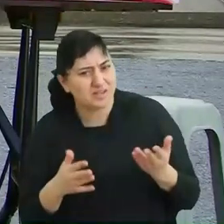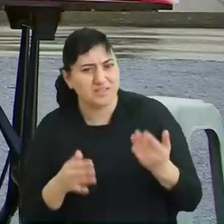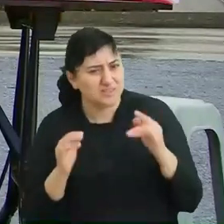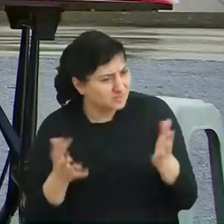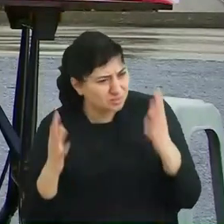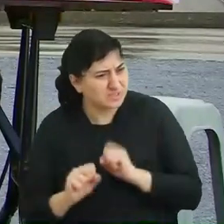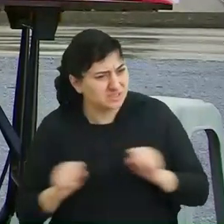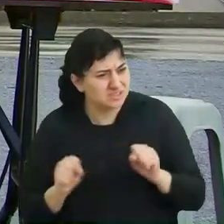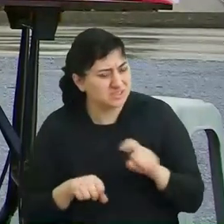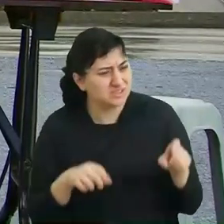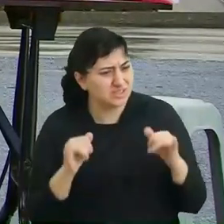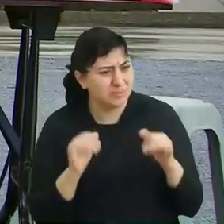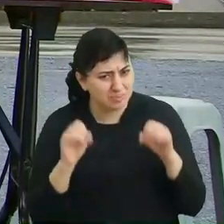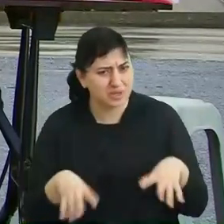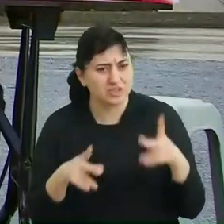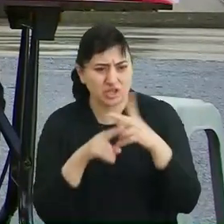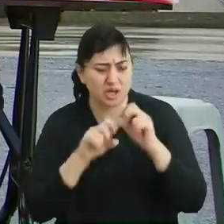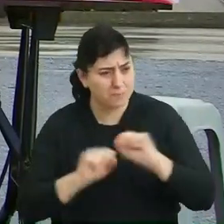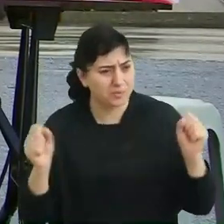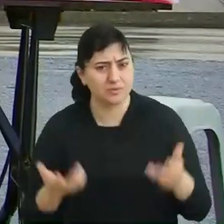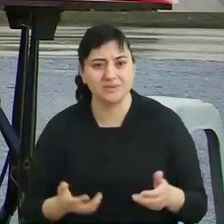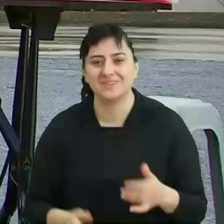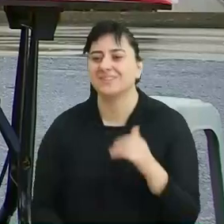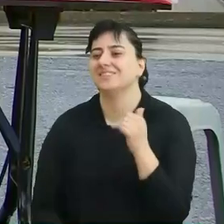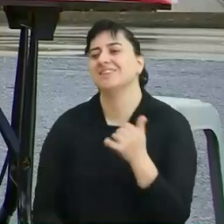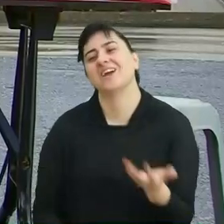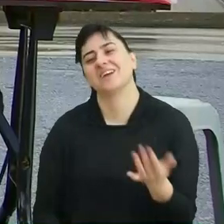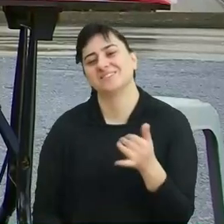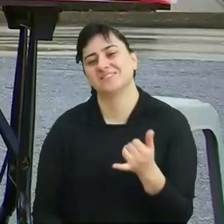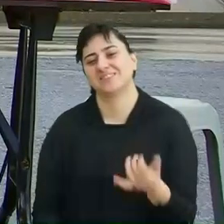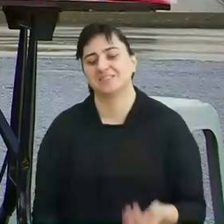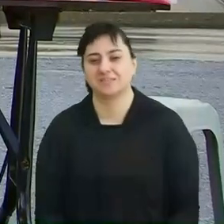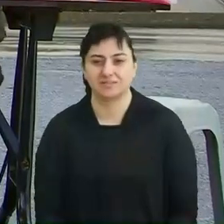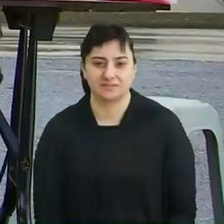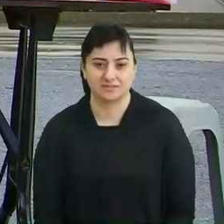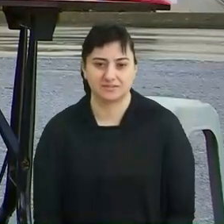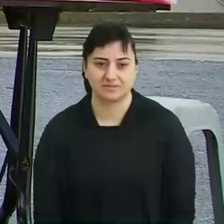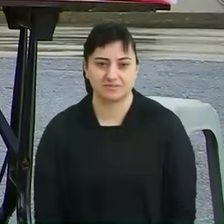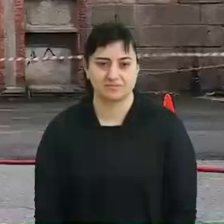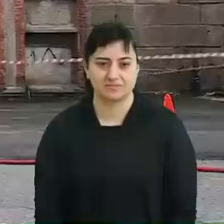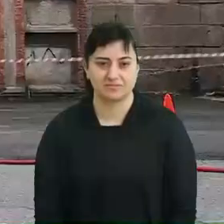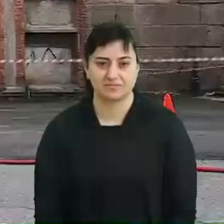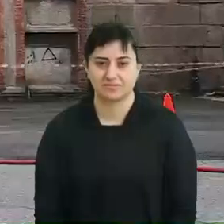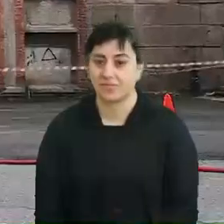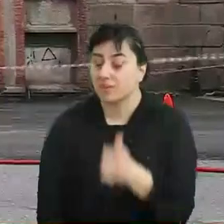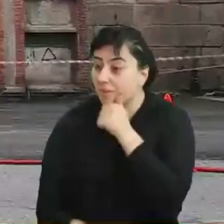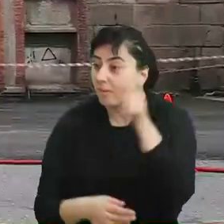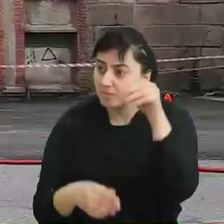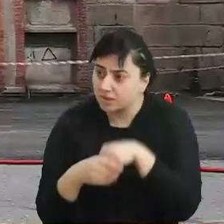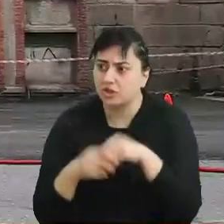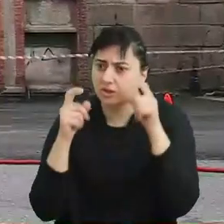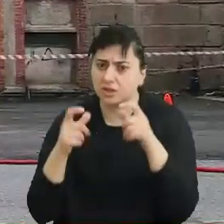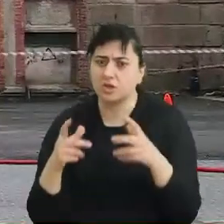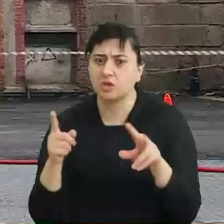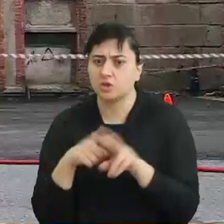Ya Şükrü bırak şimdi şakayı ya. Allah Allah, şeytan patlatır. Şaka yapıyor. Niye şaka yapıyor? Allah Allah. Babam içeride diyorum ya.